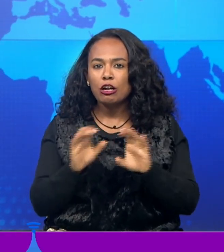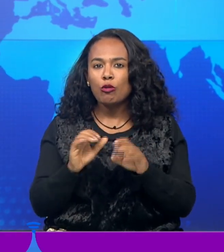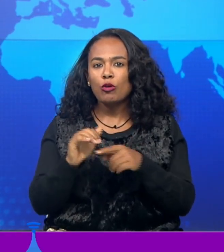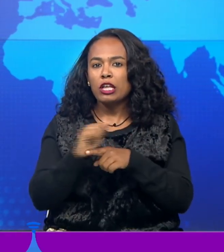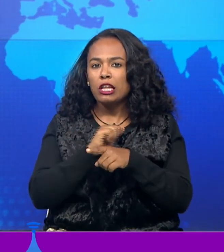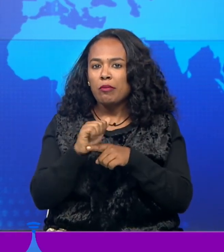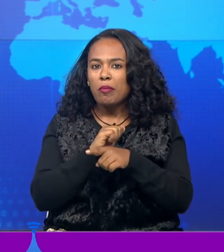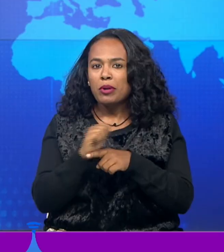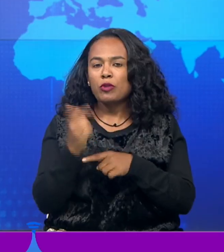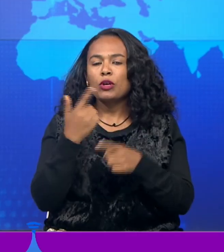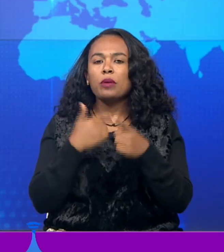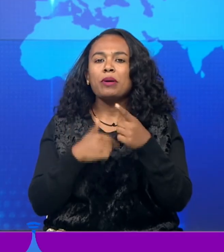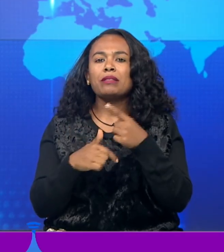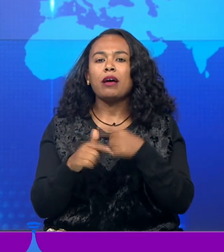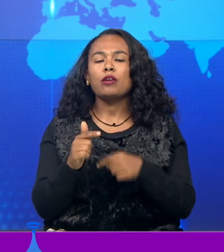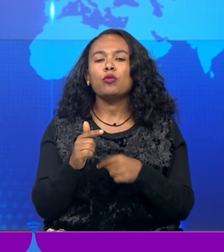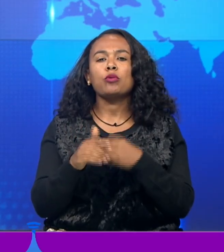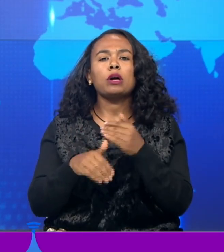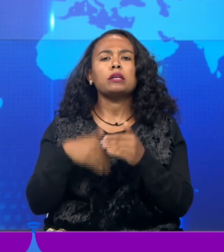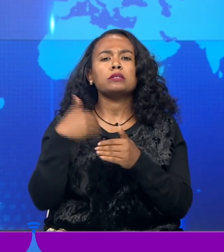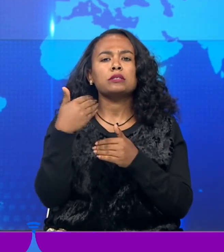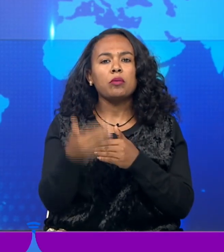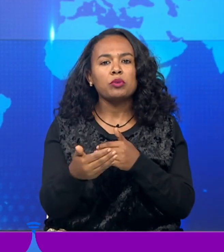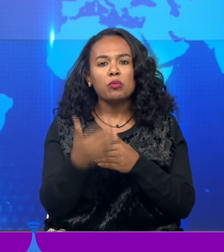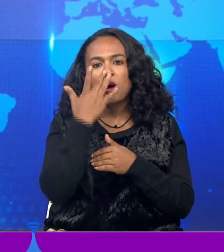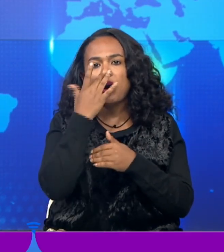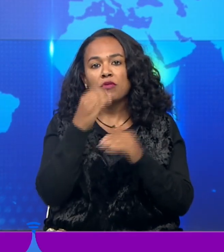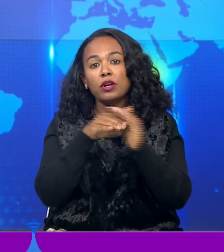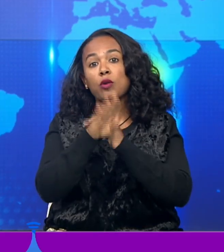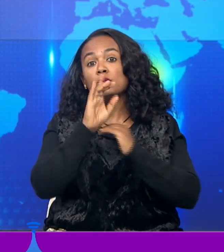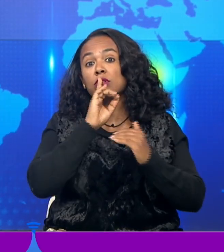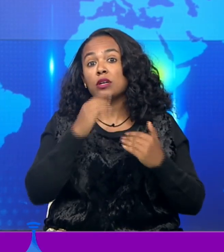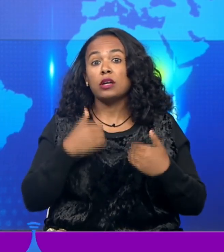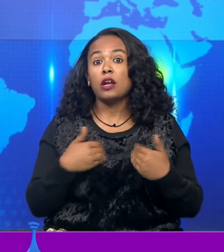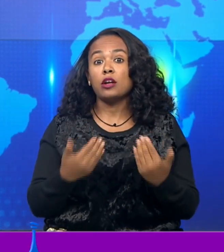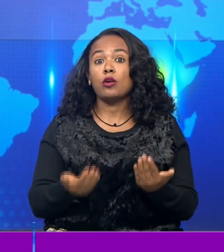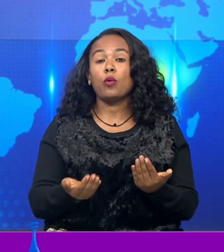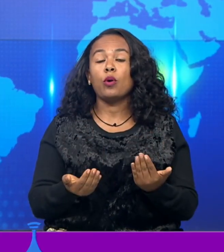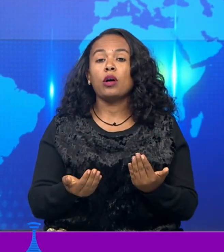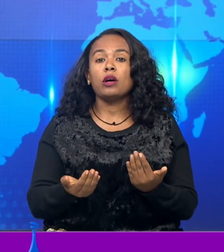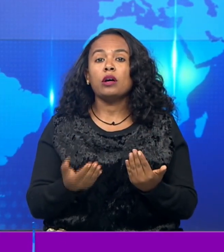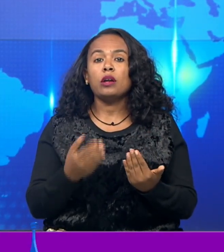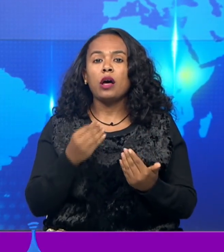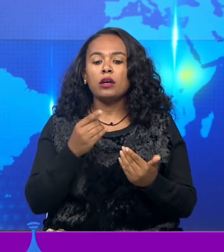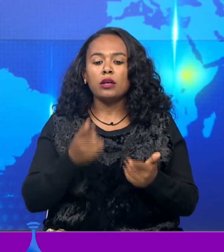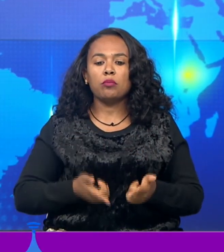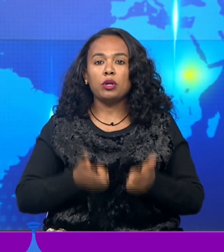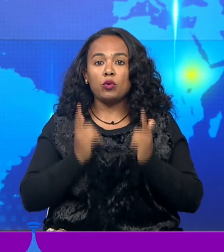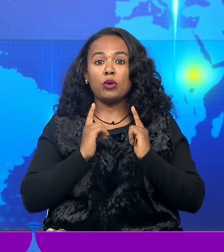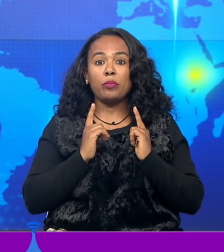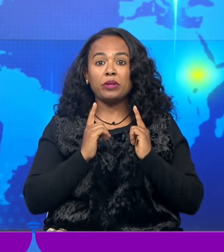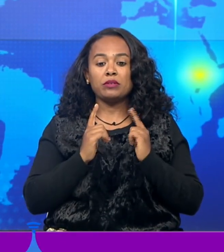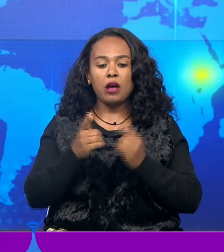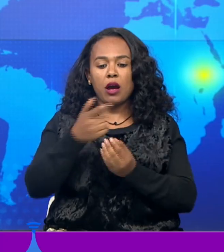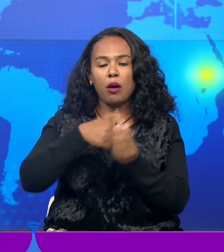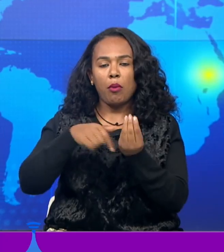እየተለማመድነው የመጣ ነው። ከዛም ደግሞ አፍሪካ ውስጥ ነን። በራሱ የምትኖርበት